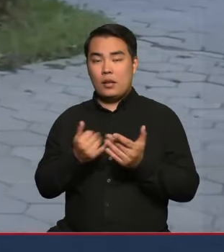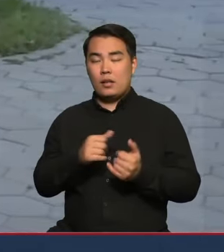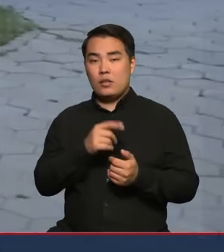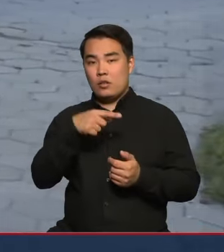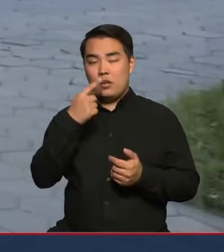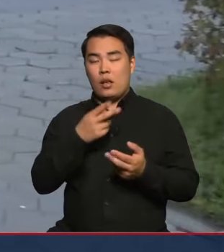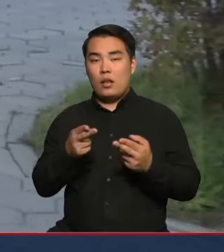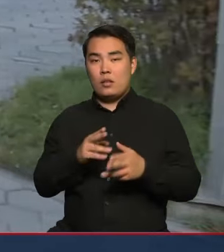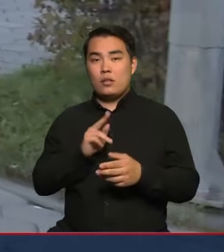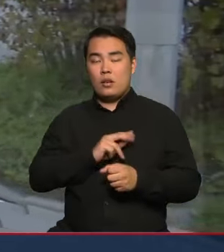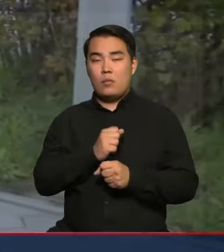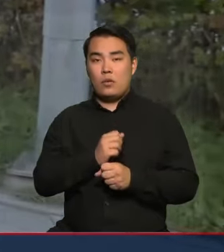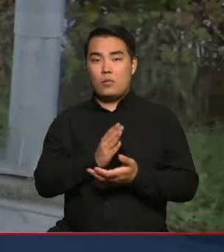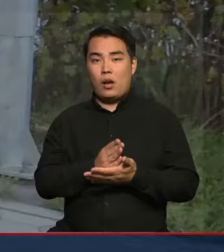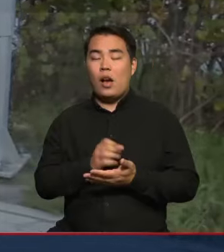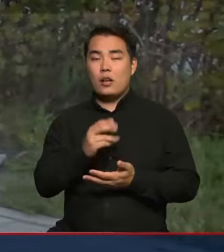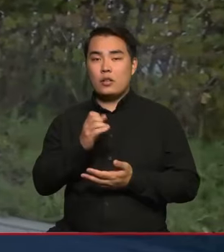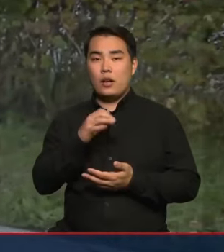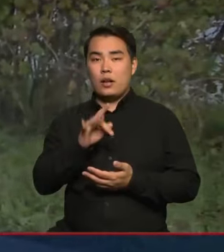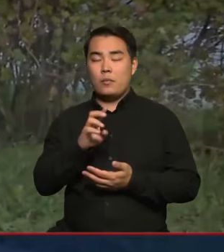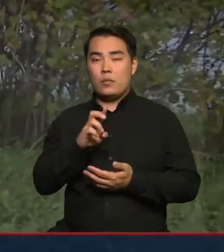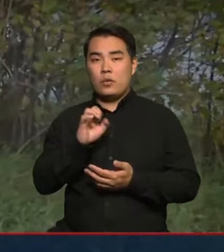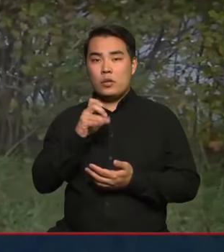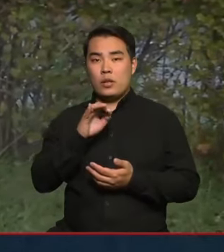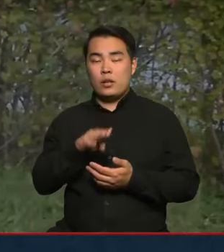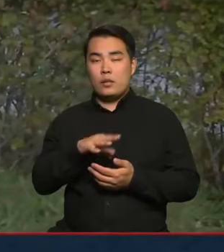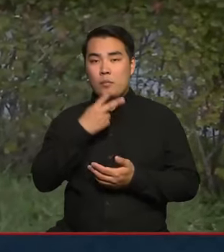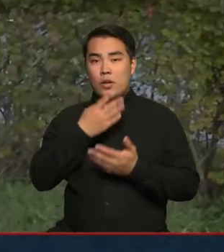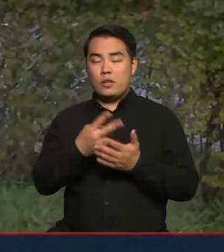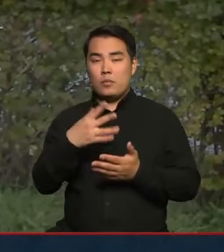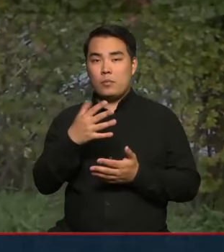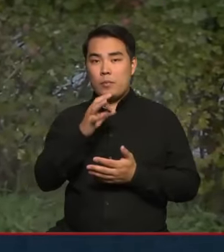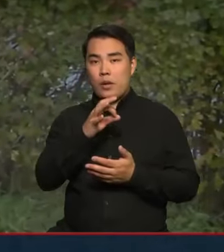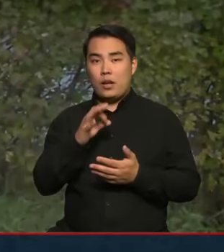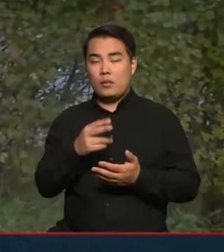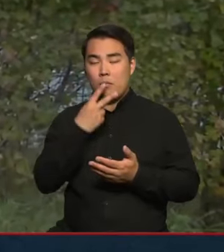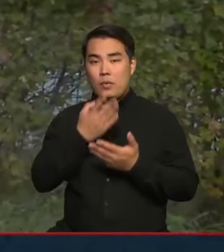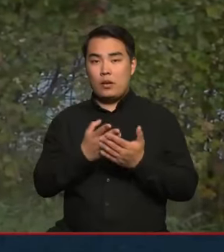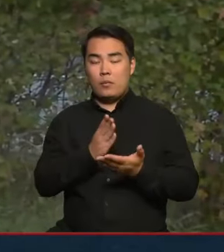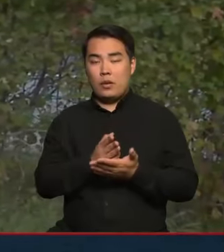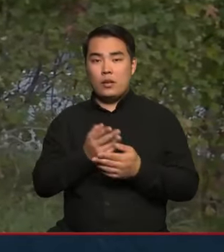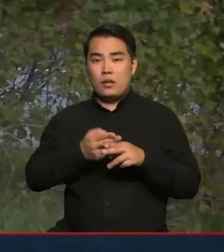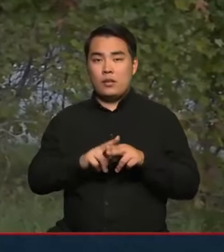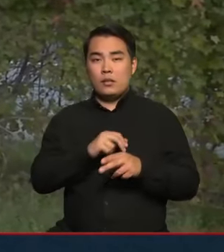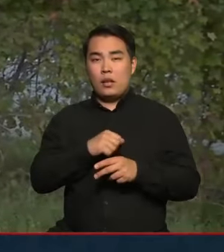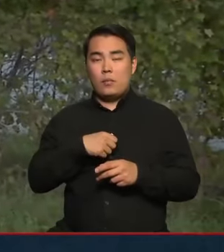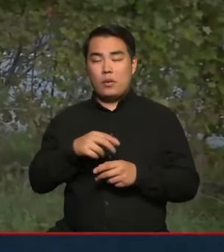жекенің қалтасын қампайтады. Ал шаһар бюджетіне небәрі 25% ғана түседі. Бұл туралы қос тарап